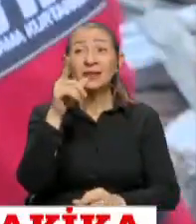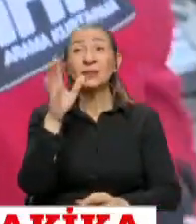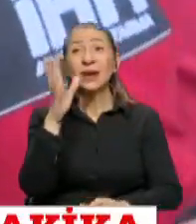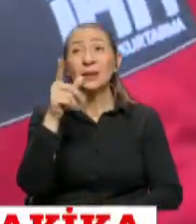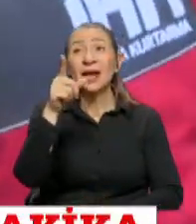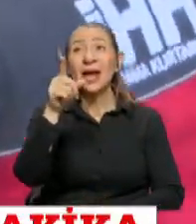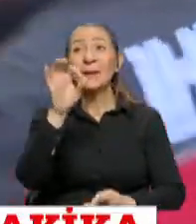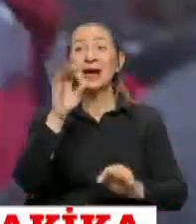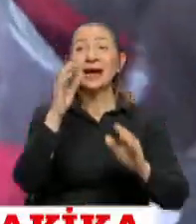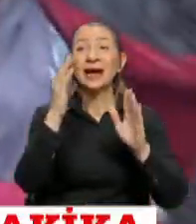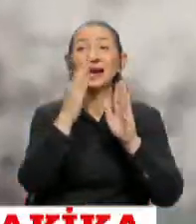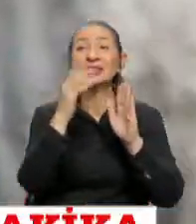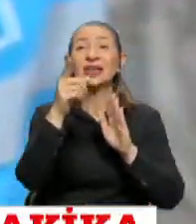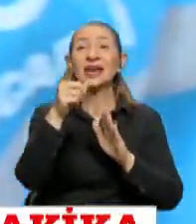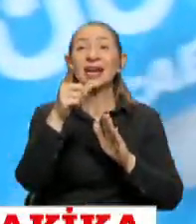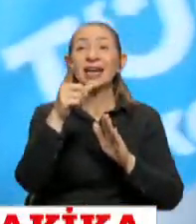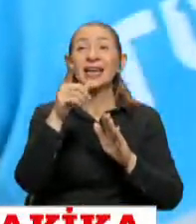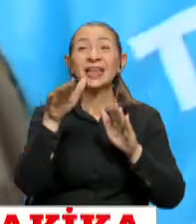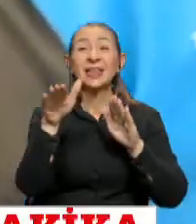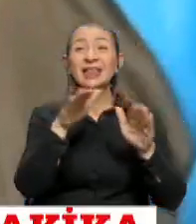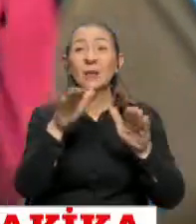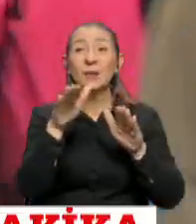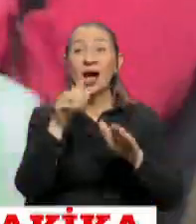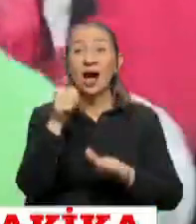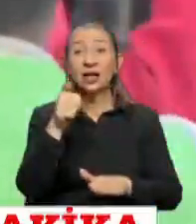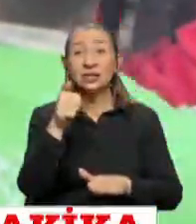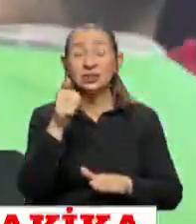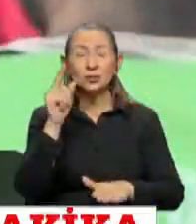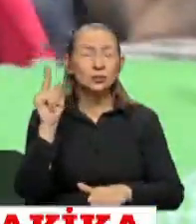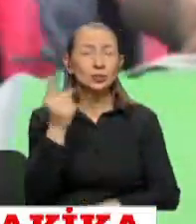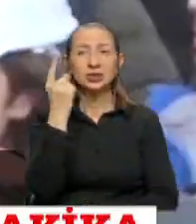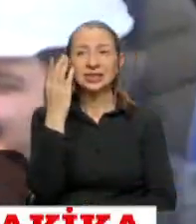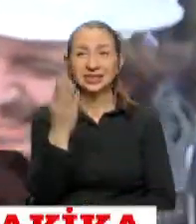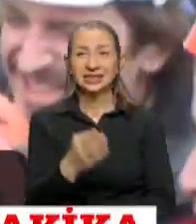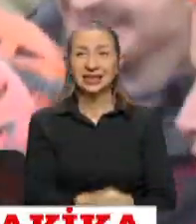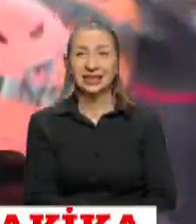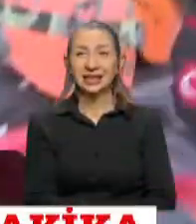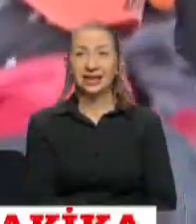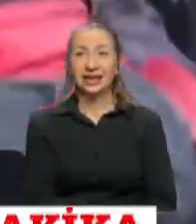Muhtemelen hemen karşıda Berçan, depremin 6. mucizesi.